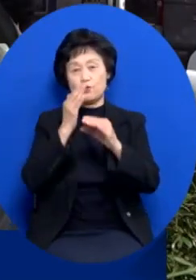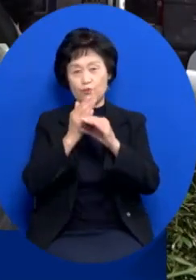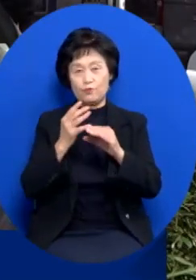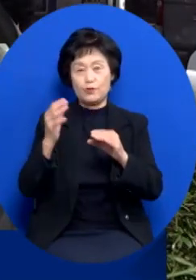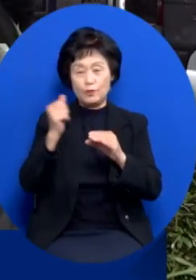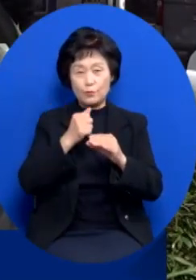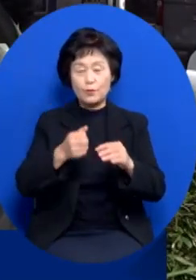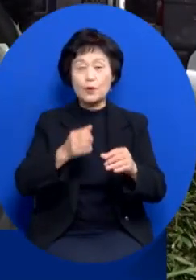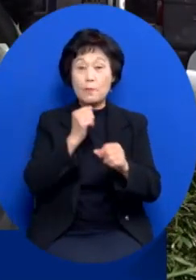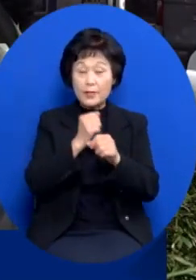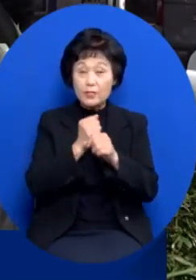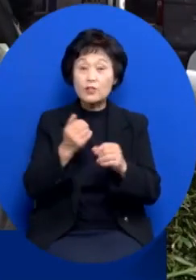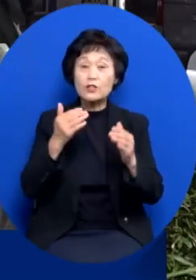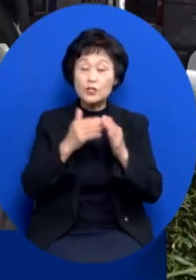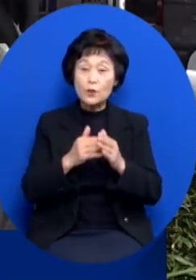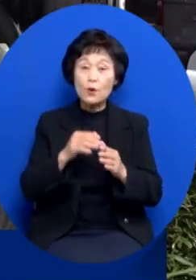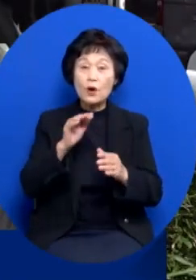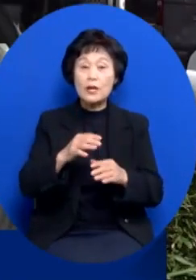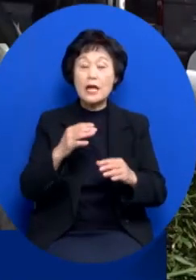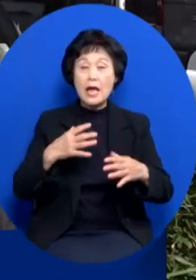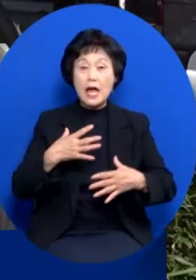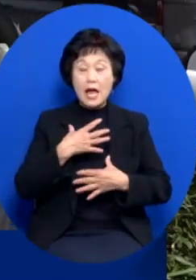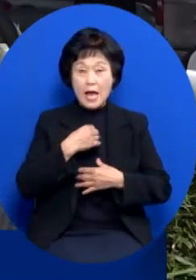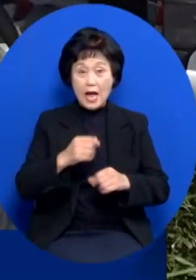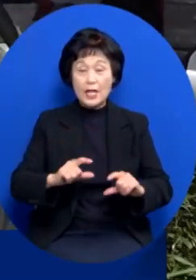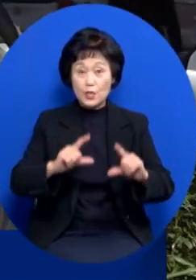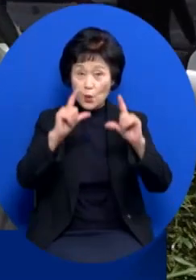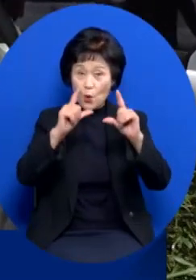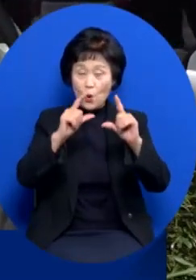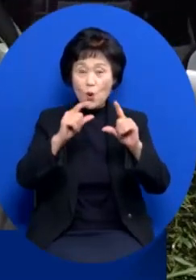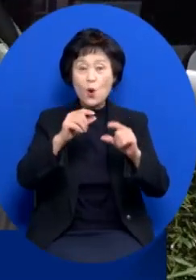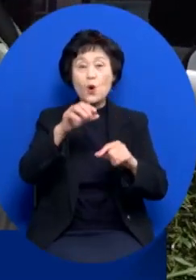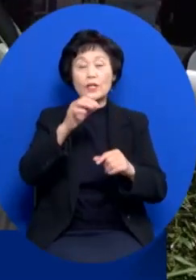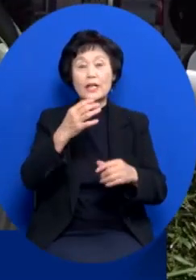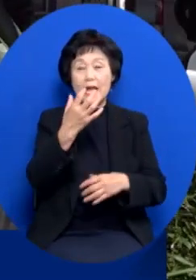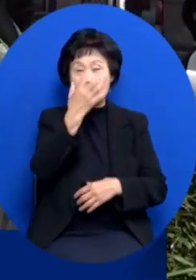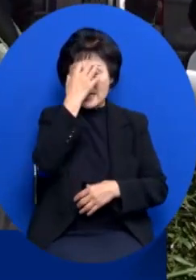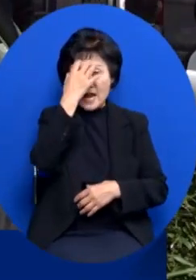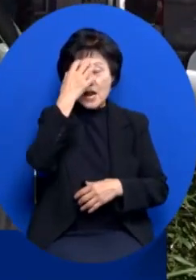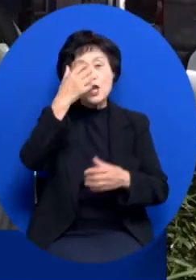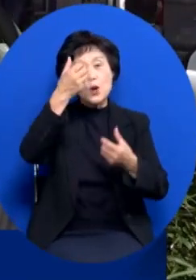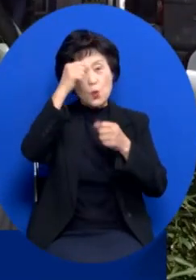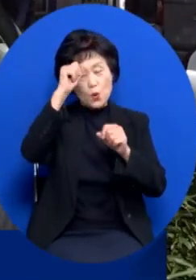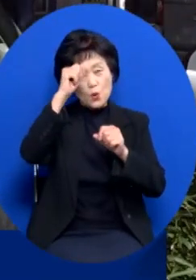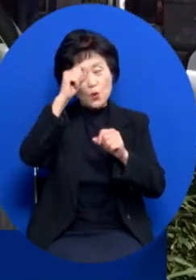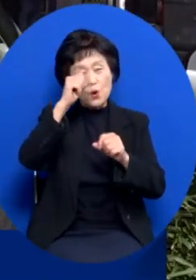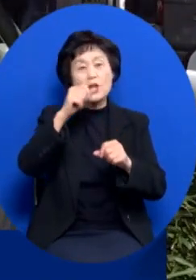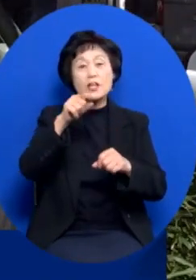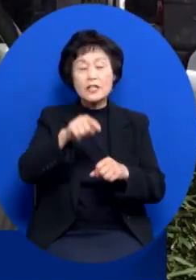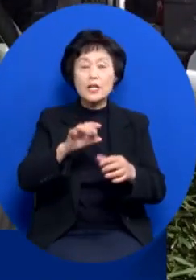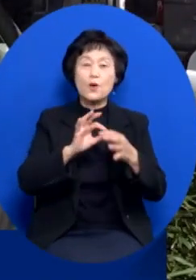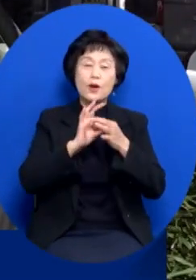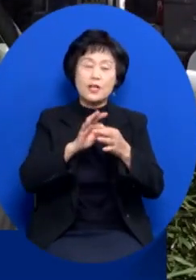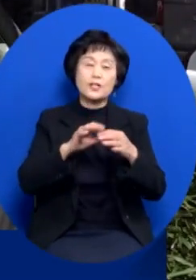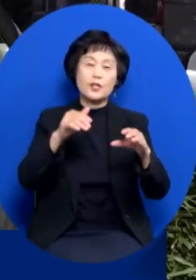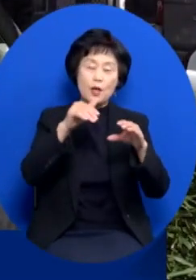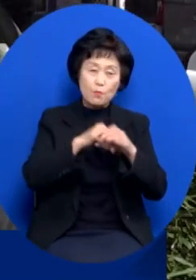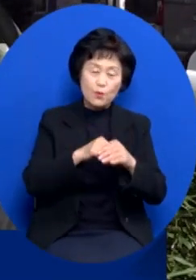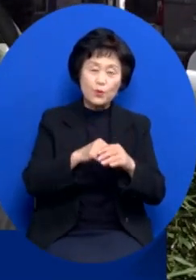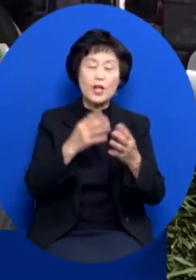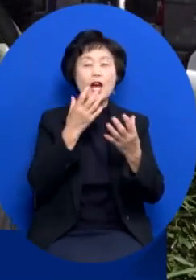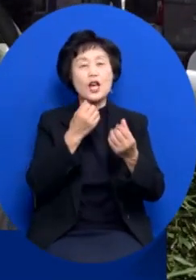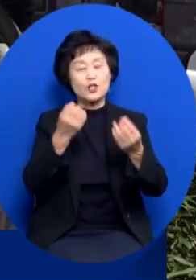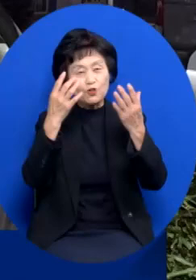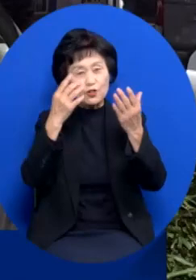그 결성을 해서 안동국제탈춤페스티벌의 공연 사각지대나 아니면 안동에 관련된 문화, 축제, 관광